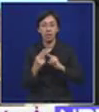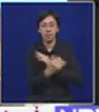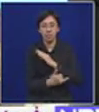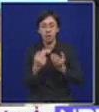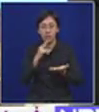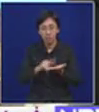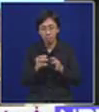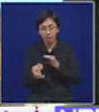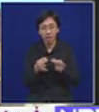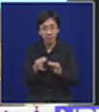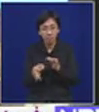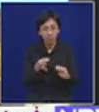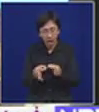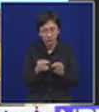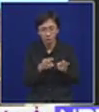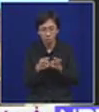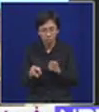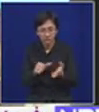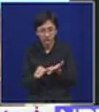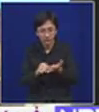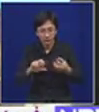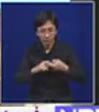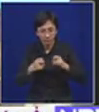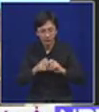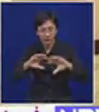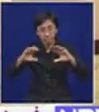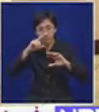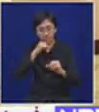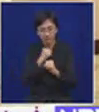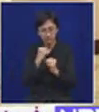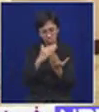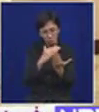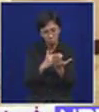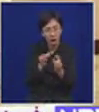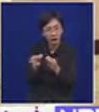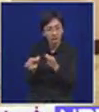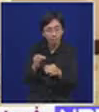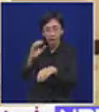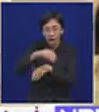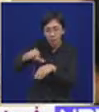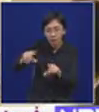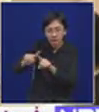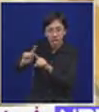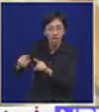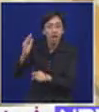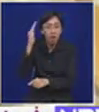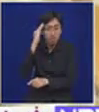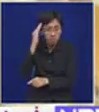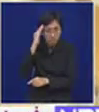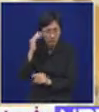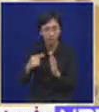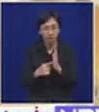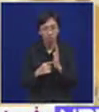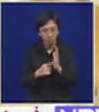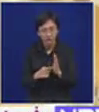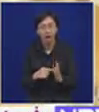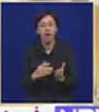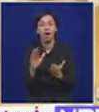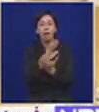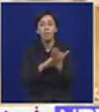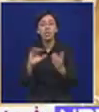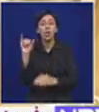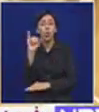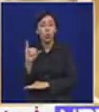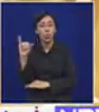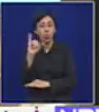ำหนังสือชี้แจงข้อมูลแนวทางการแก้ไขปัญหาของรัฐบาลไทยให้หน่วยงานที่เกี่ยวข้องได้รับทราบโดยเฉพาะกลุ่มประเทศสมาชิกของสหภาพยุโร